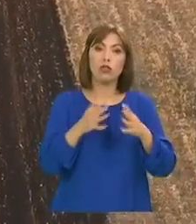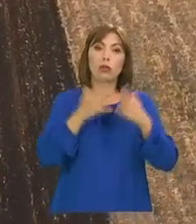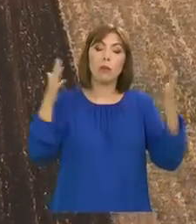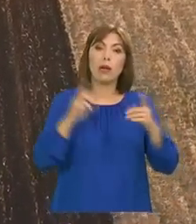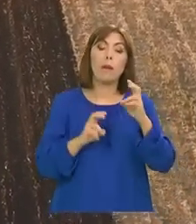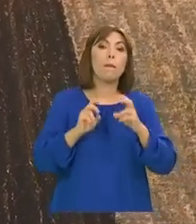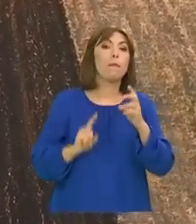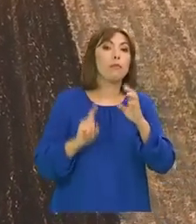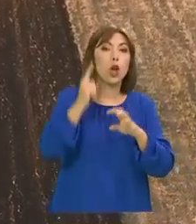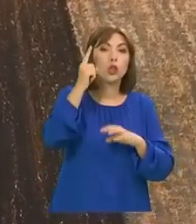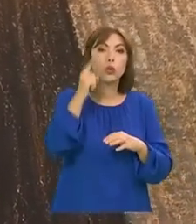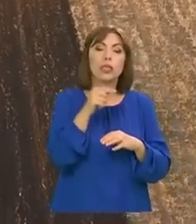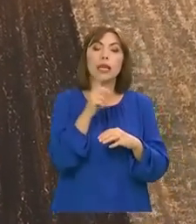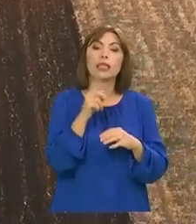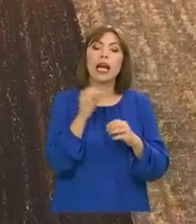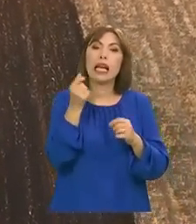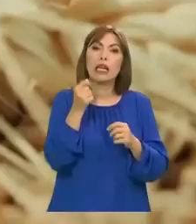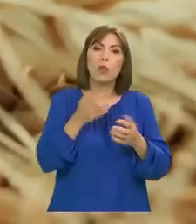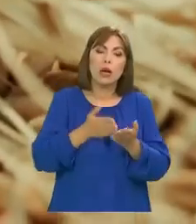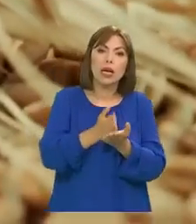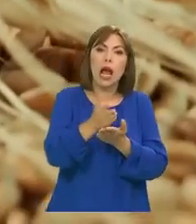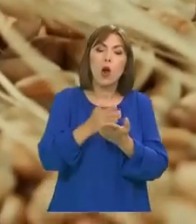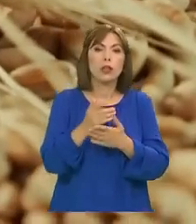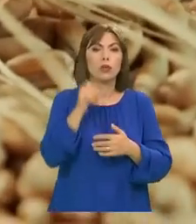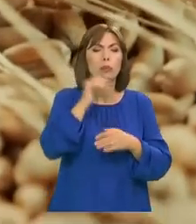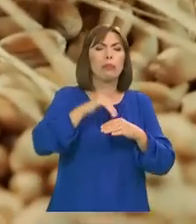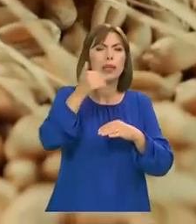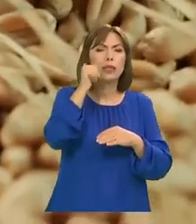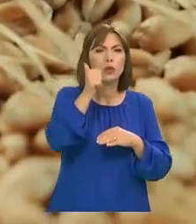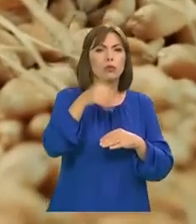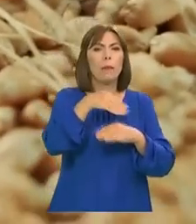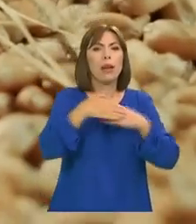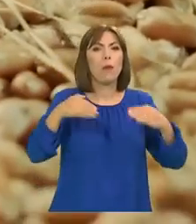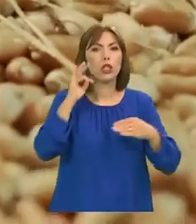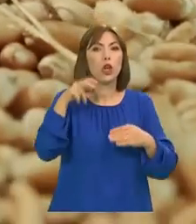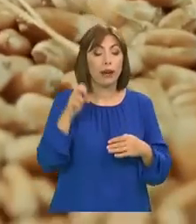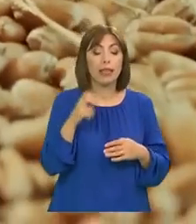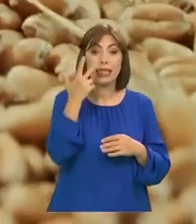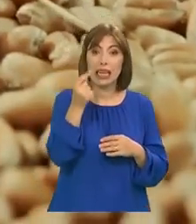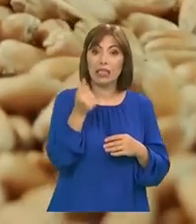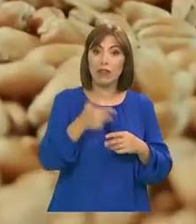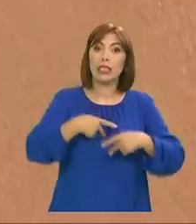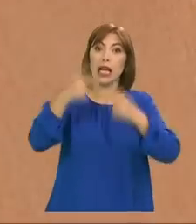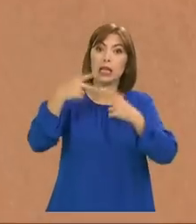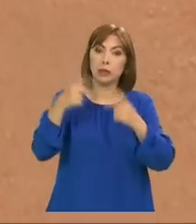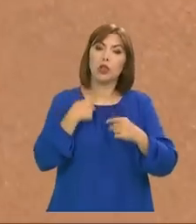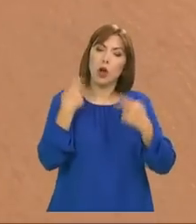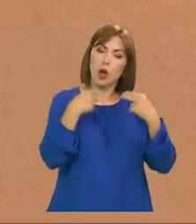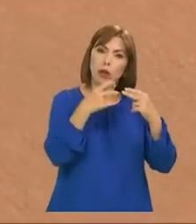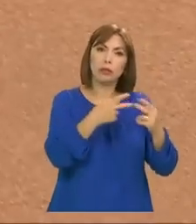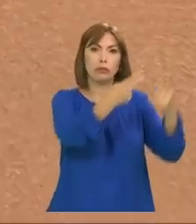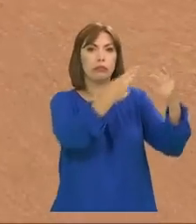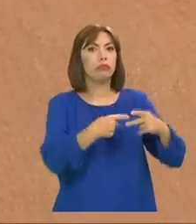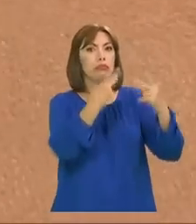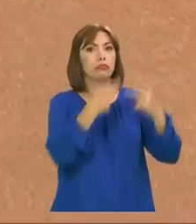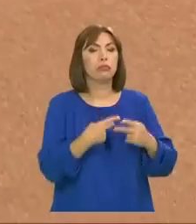de grâu recoltată vreodată, peste 11 milioane de tone. 3/4 a mers la export, în timp ce noi am continuat să importăm pâine